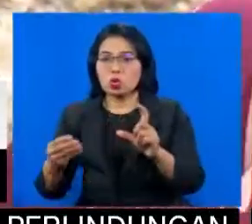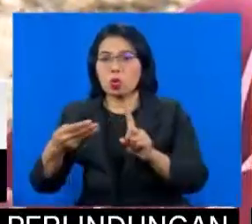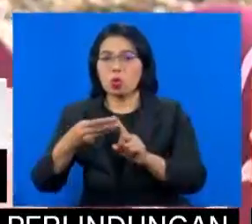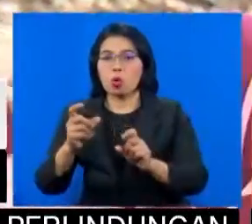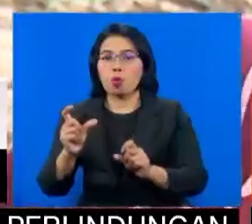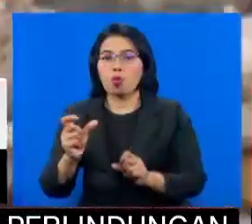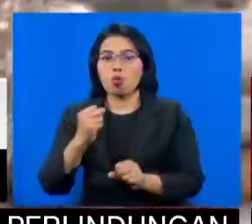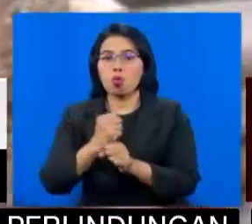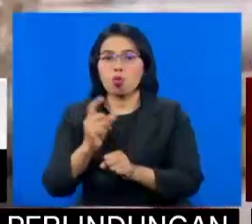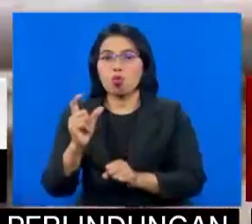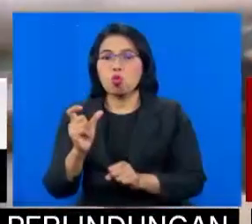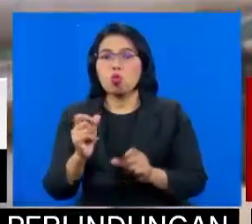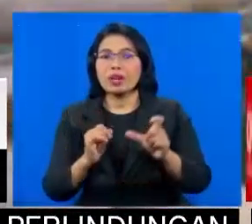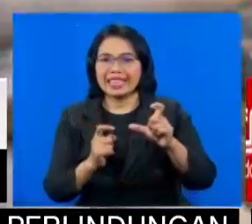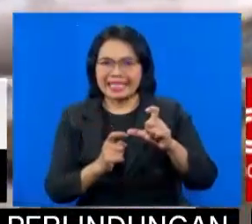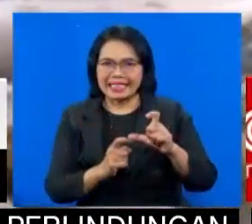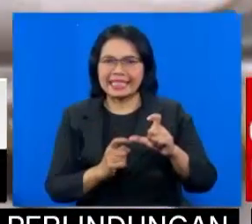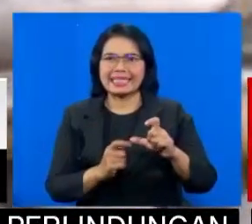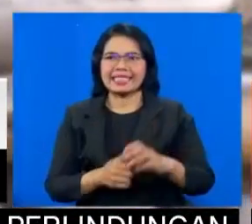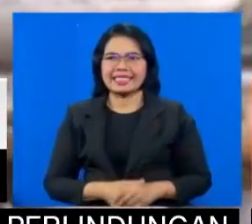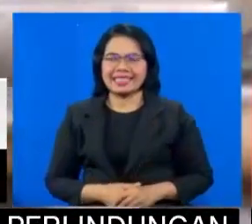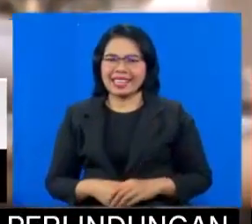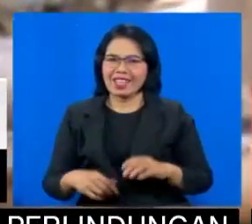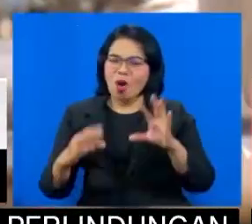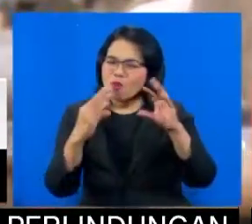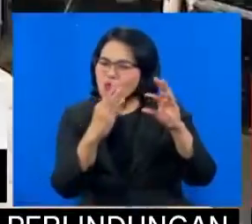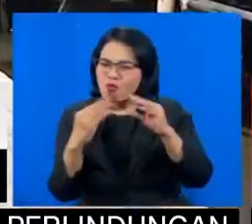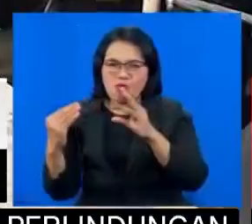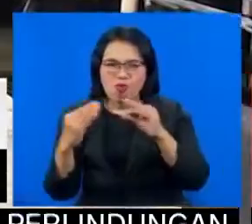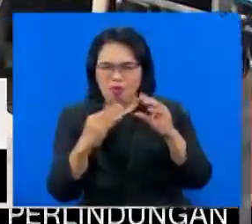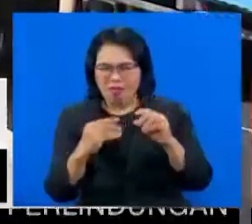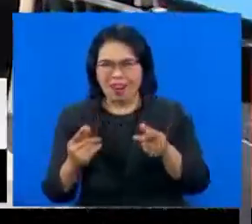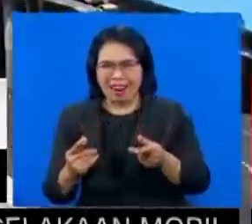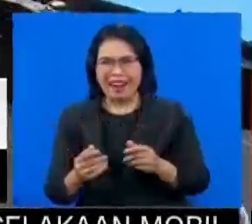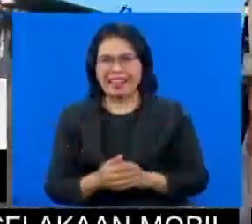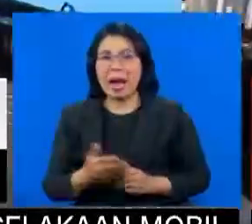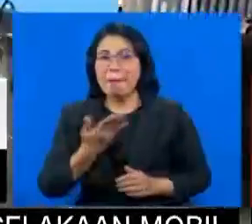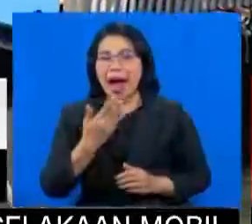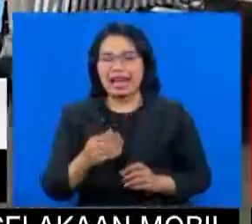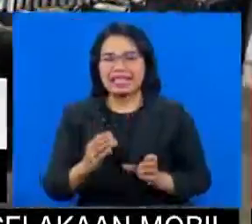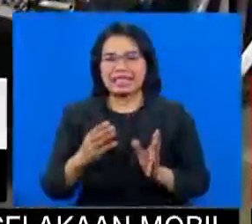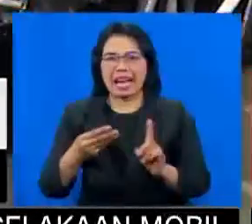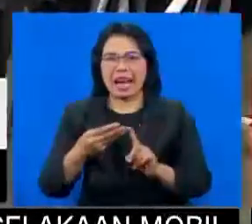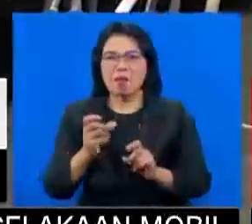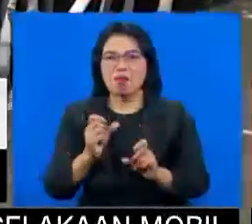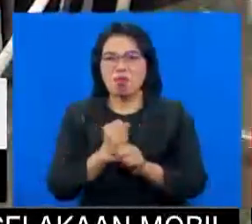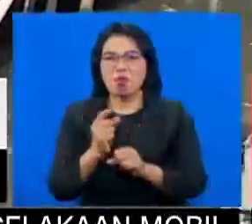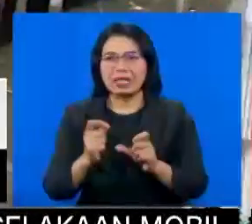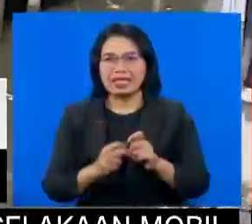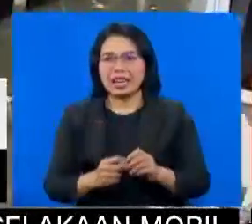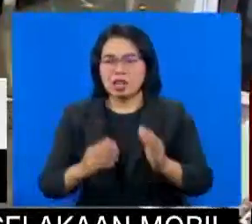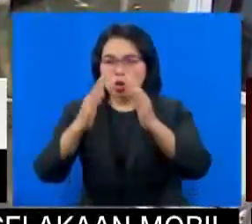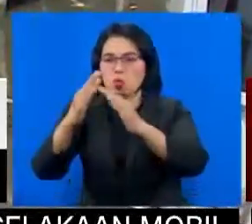Suasana kental suku Bugis terasa dari perbincangan warga dengan dialek Bugis dan rumah-rumah panggung yang ada.